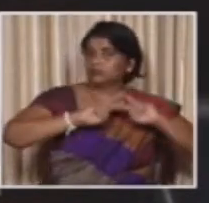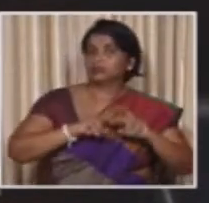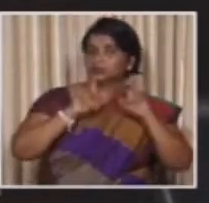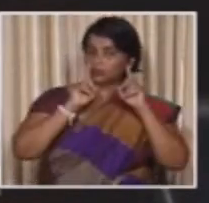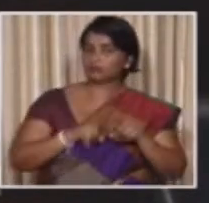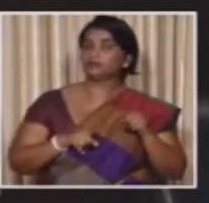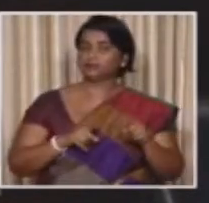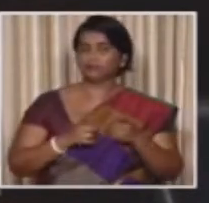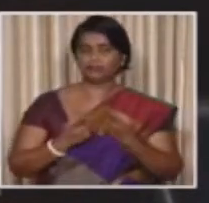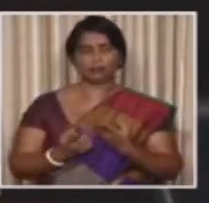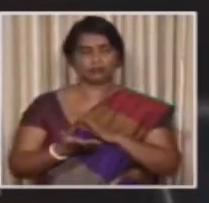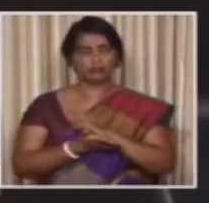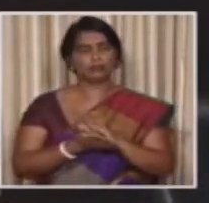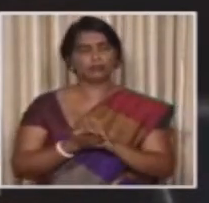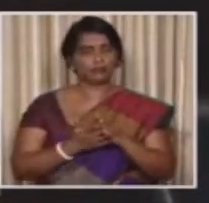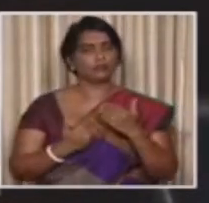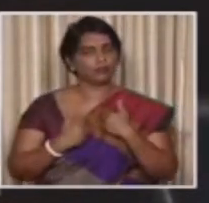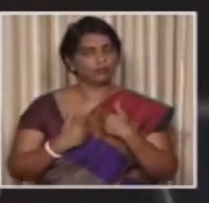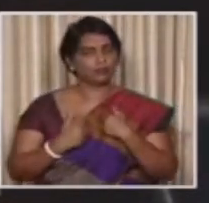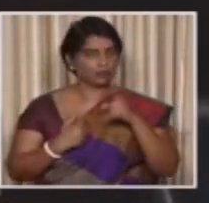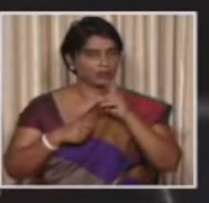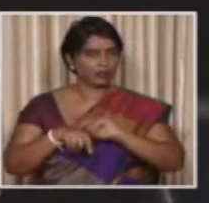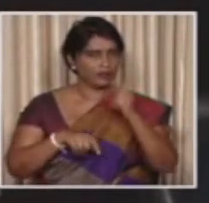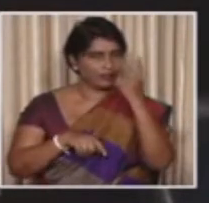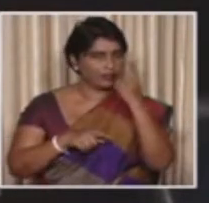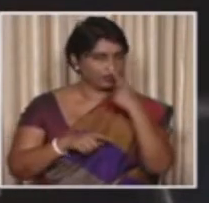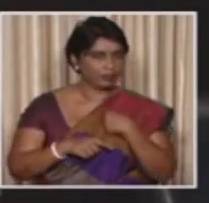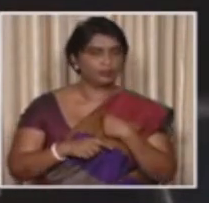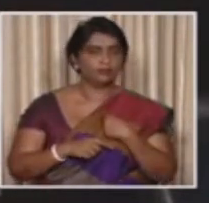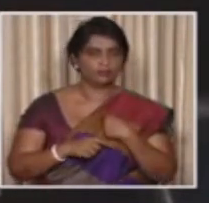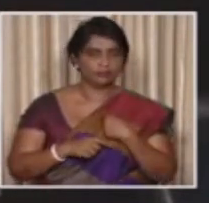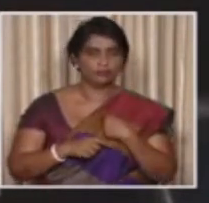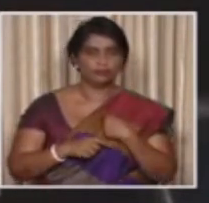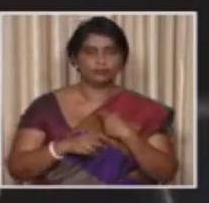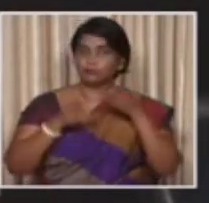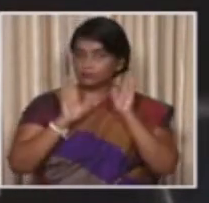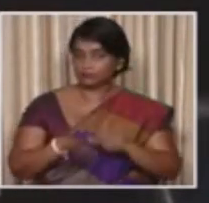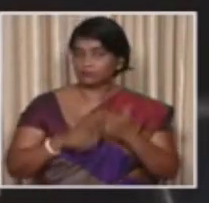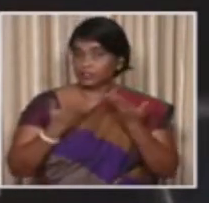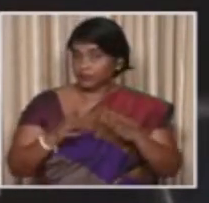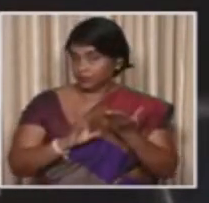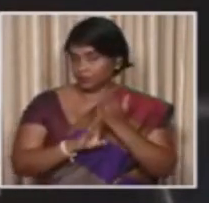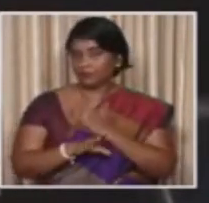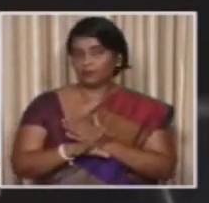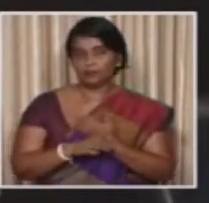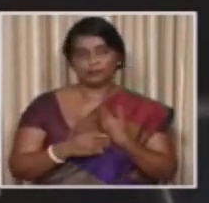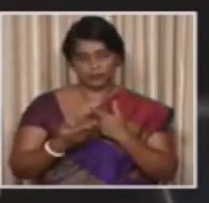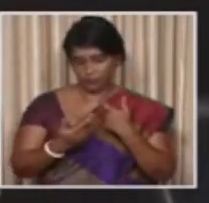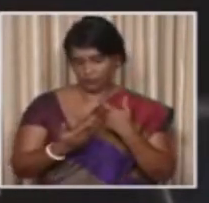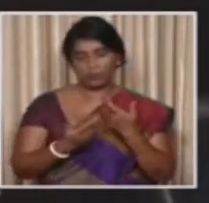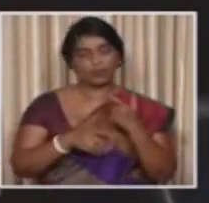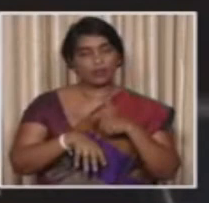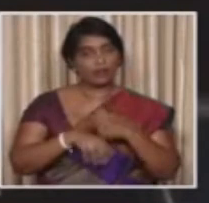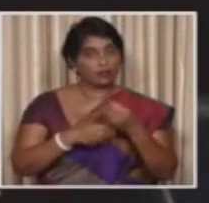ඉතින් ඒ අඩුපාඩුම් හදා ගන්නට ඕන මං ඔබතුමාට විනාඩි 2යි කියලා කිව්වා තියෙන්නේ අවසන් කරන්න පෙර මට අවස්ථාවක් දෙන්න